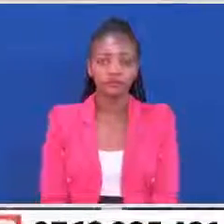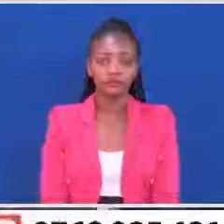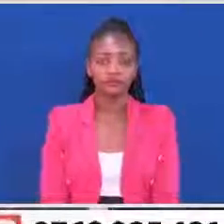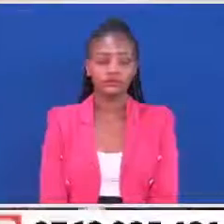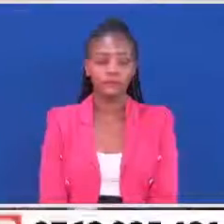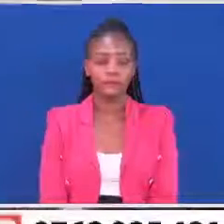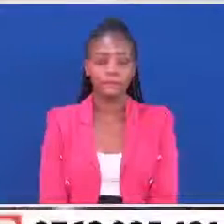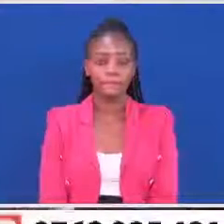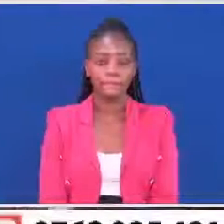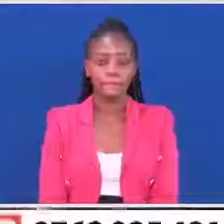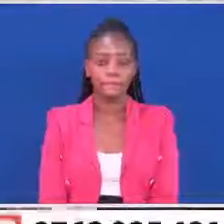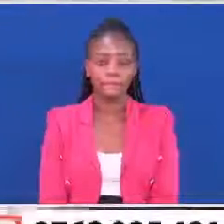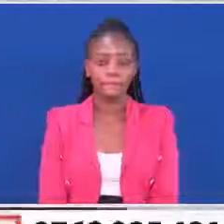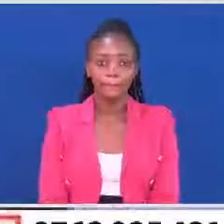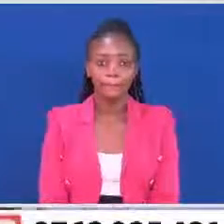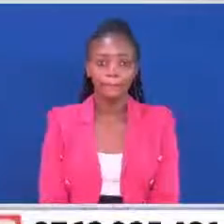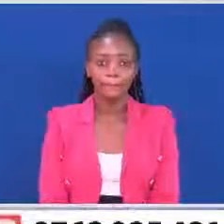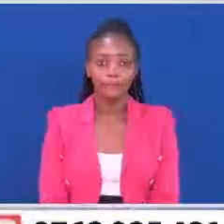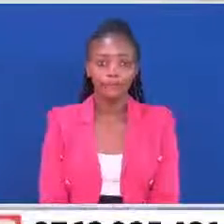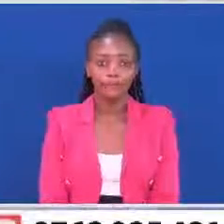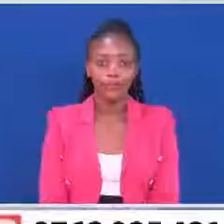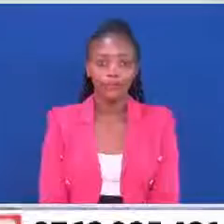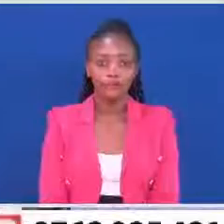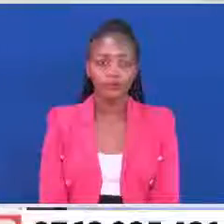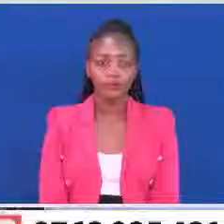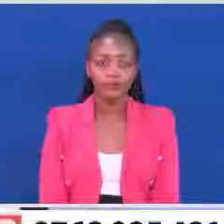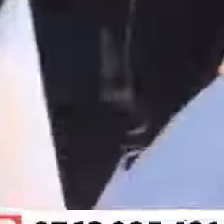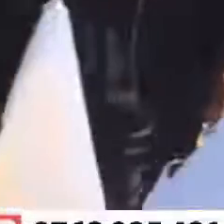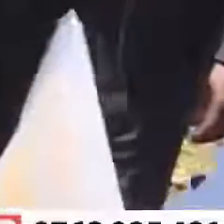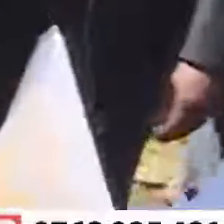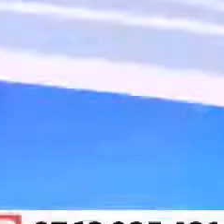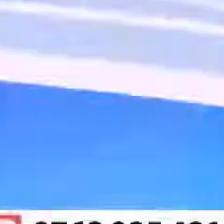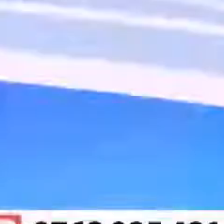47. You have to Can you step away from this meeting now?